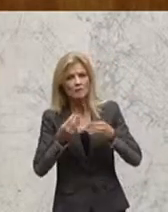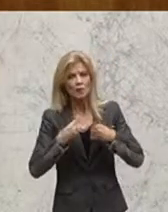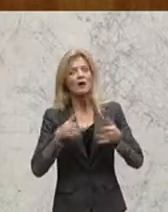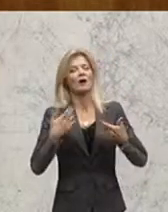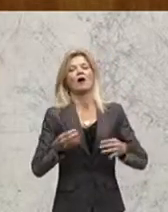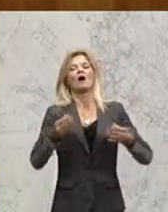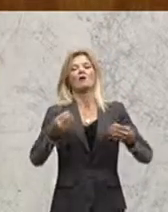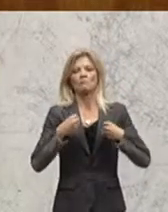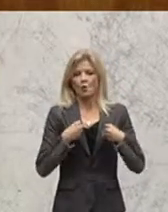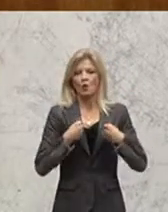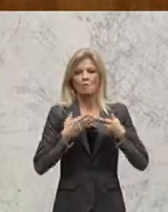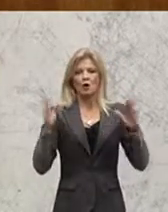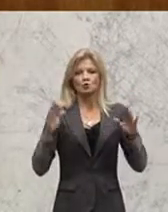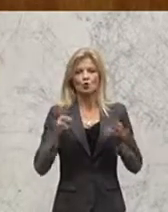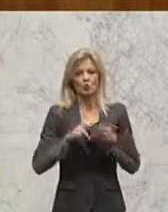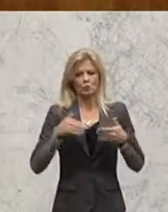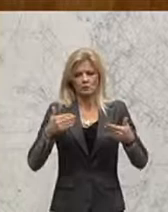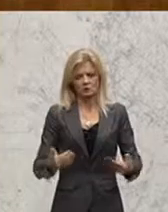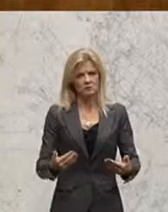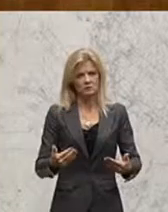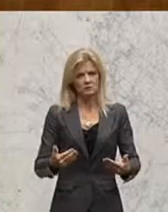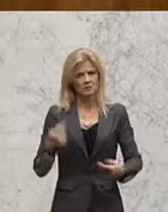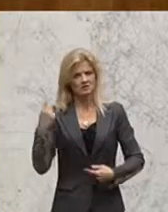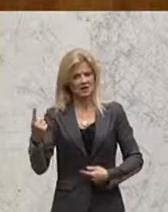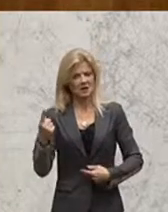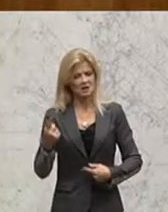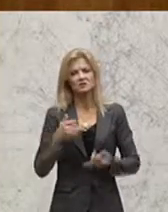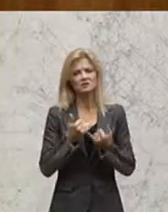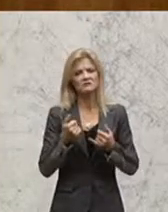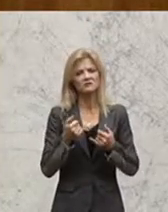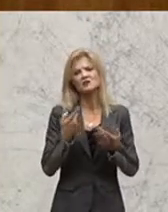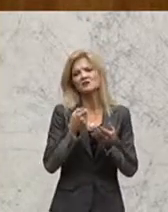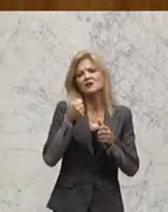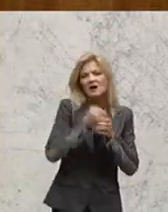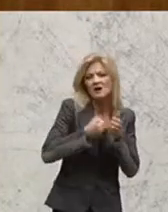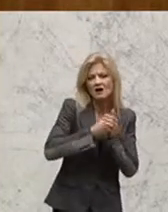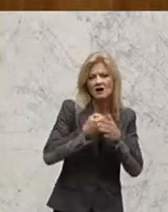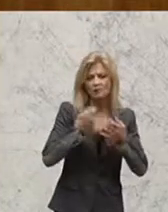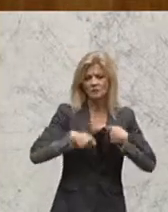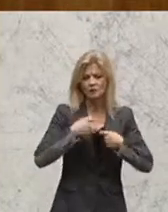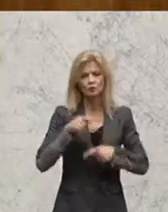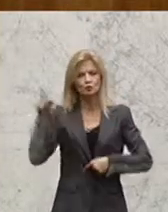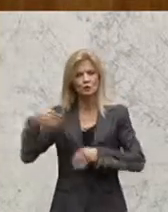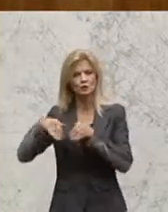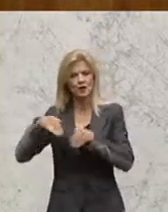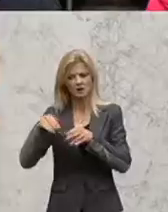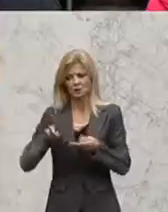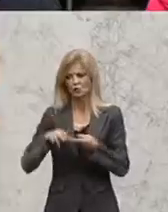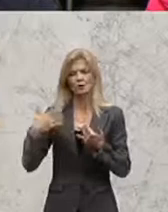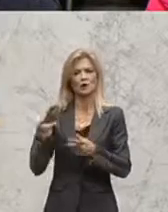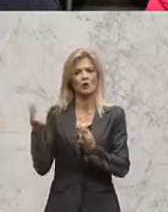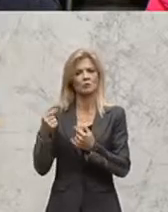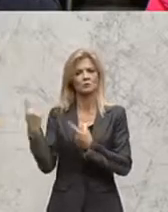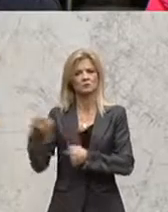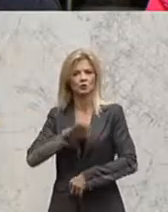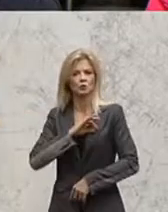Asyl erhalten haben, dann offenbar als Kämpfer in Kampfanzügen an der Grenze Georgiens im Kampfeinsatz sind und dort erschossen werden. Dann sieht man, dass